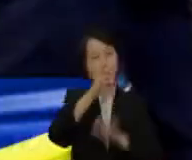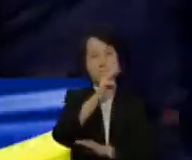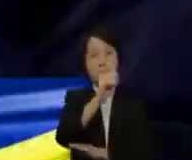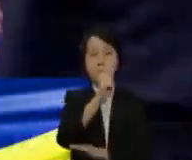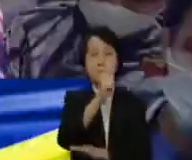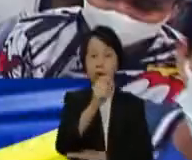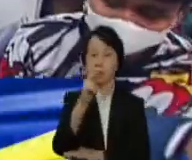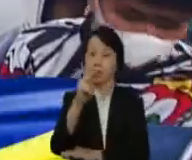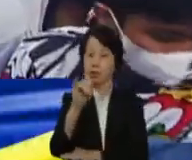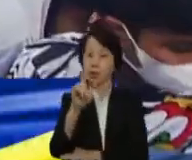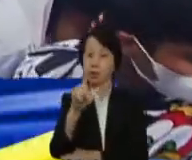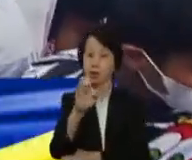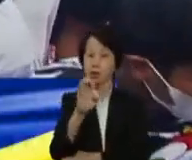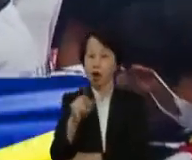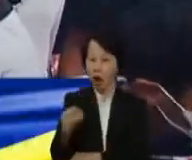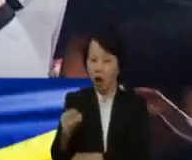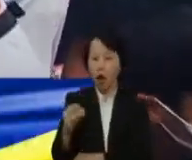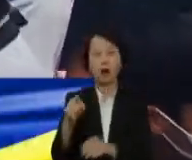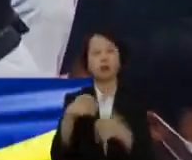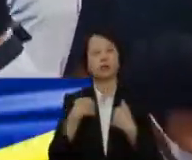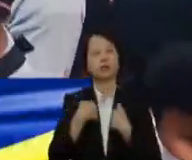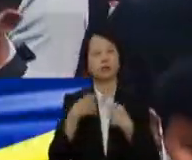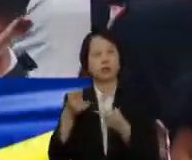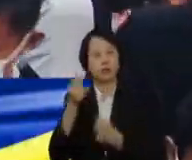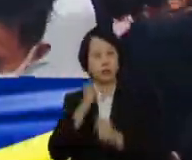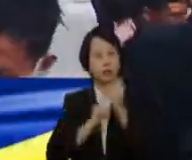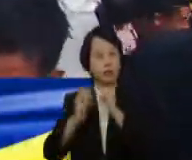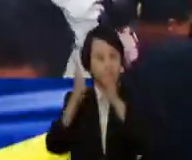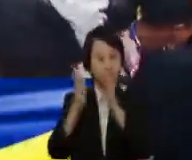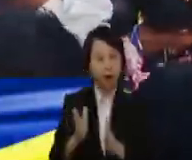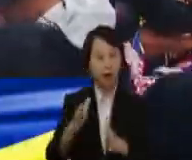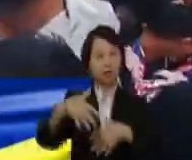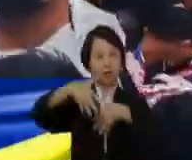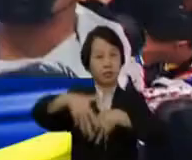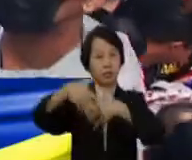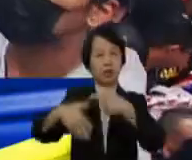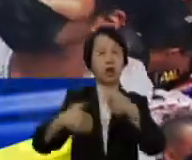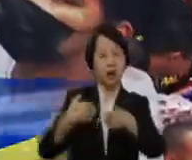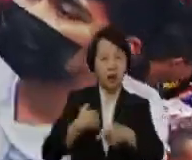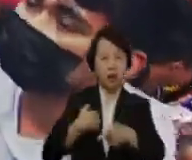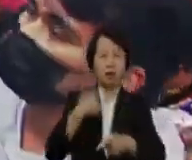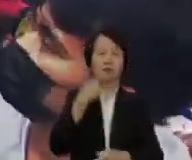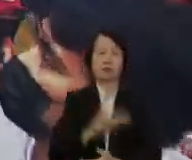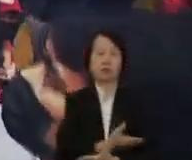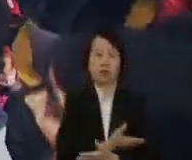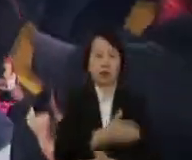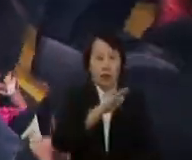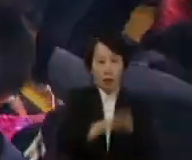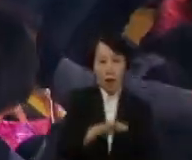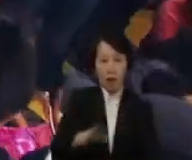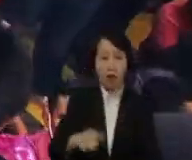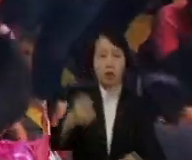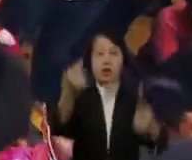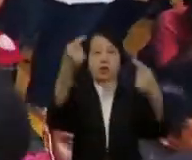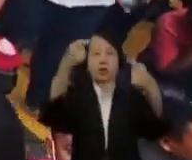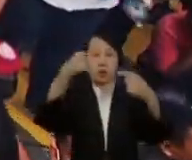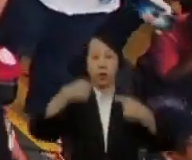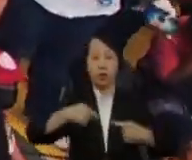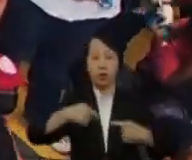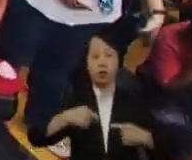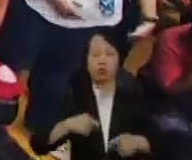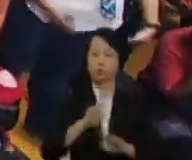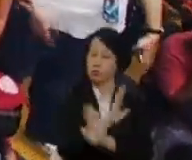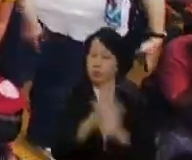kita juga akan bersama dengan barisan pelakon filem Mat Kilau di dalam perarakan kali ini. Untuk anak-anak, adik-adik yang datang ke Dataran Merdeka hari